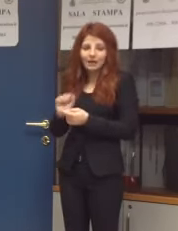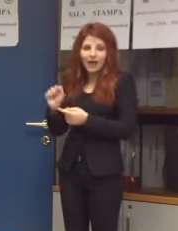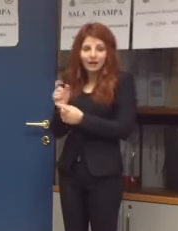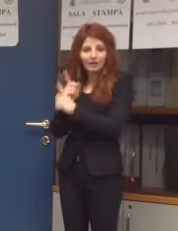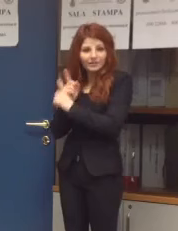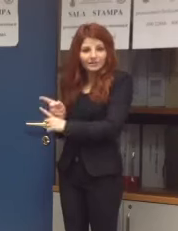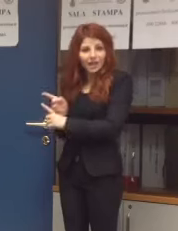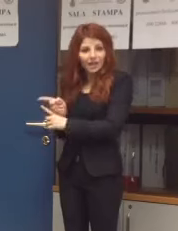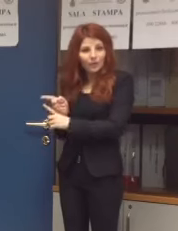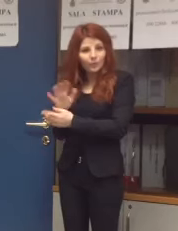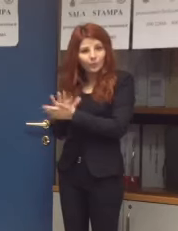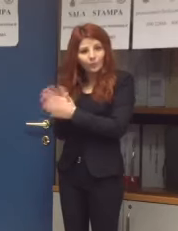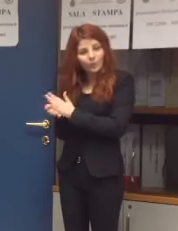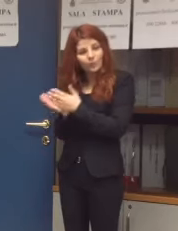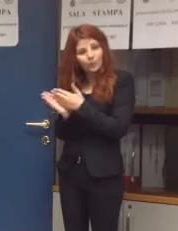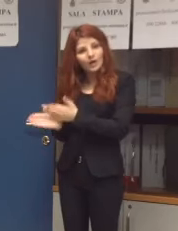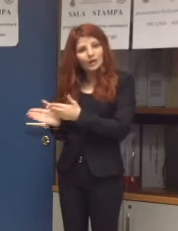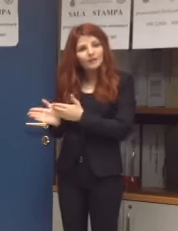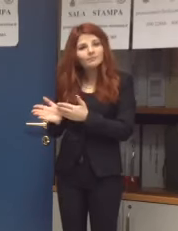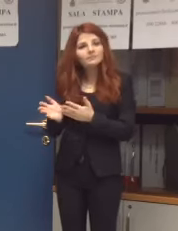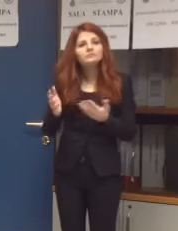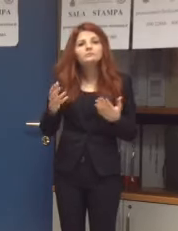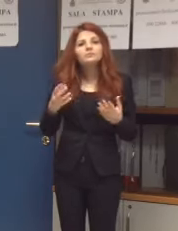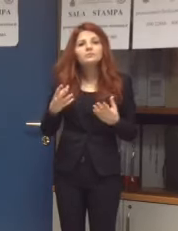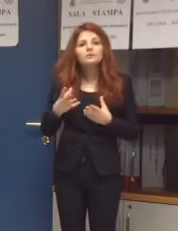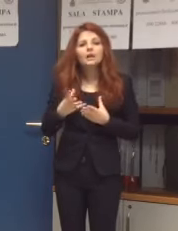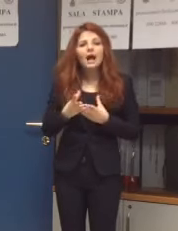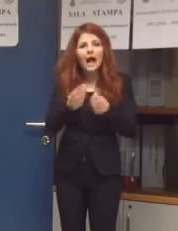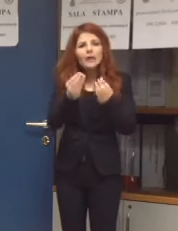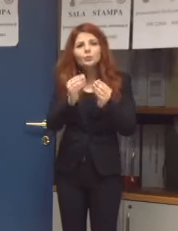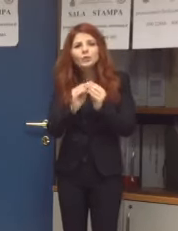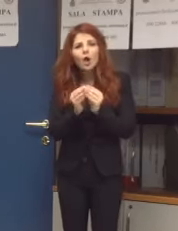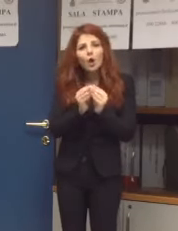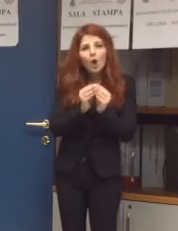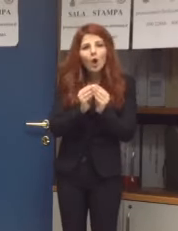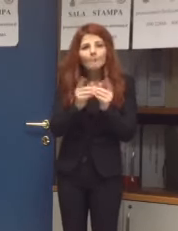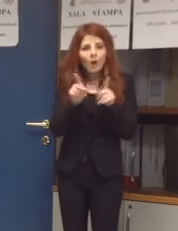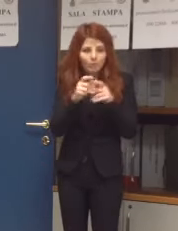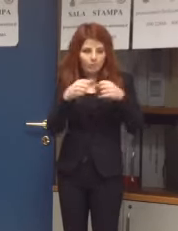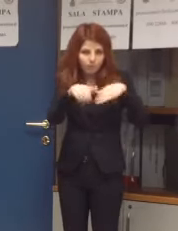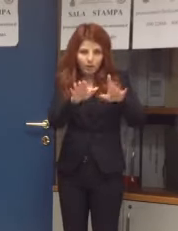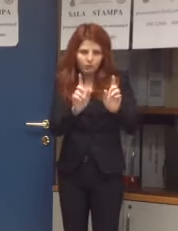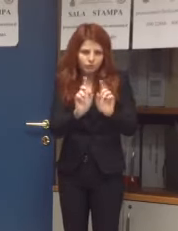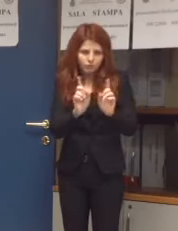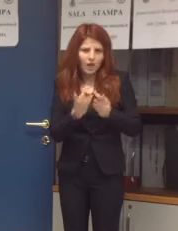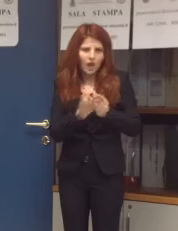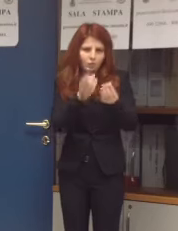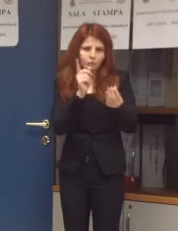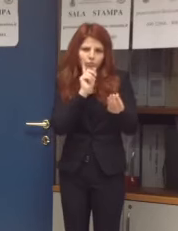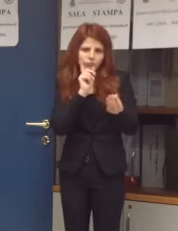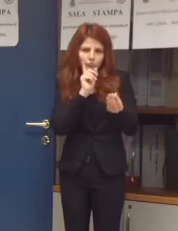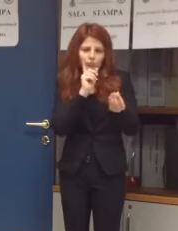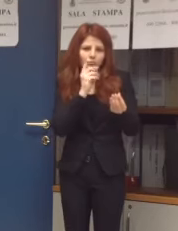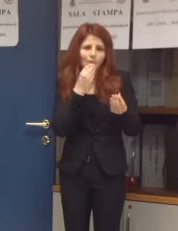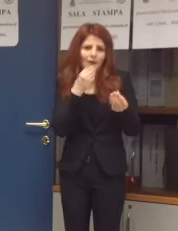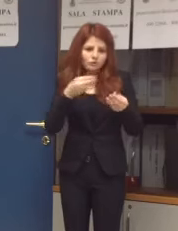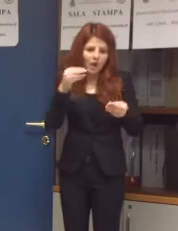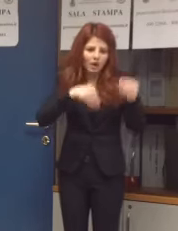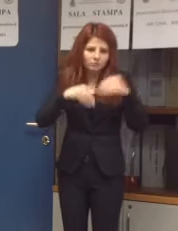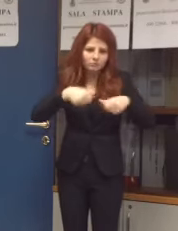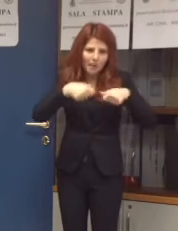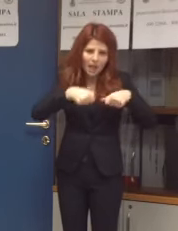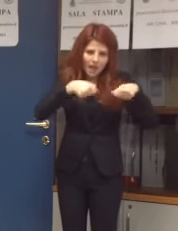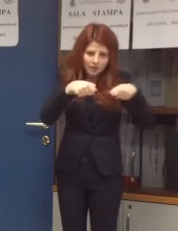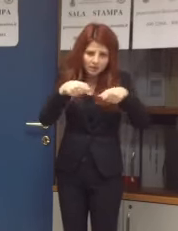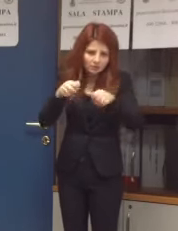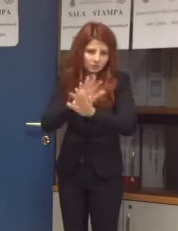altro sussidio, attraverso la consegna delle borse della spesa. Il nostro lavoro oggi è continuato nelle circoscrizioni, oggi ci sono state molte